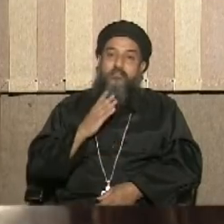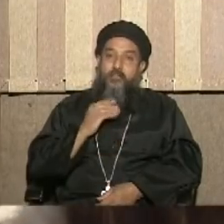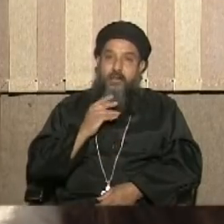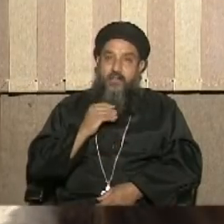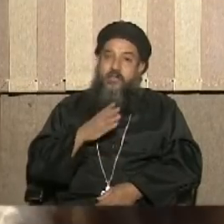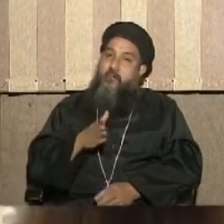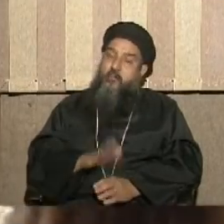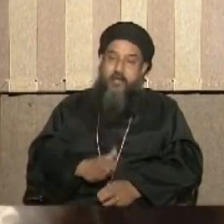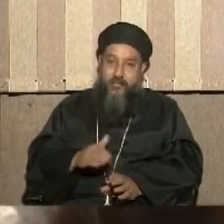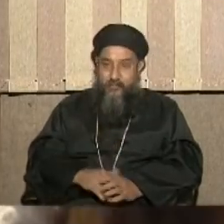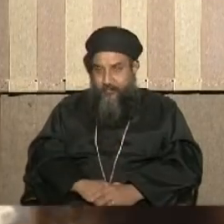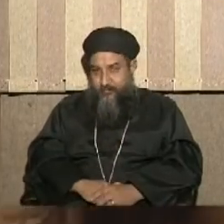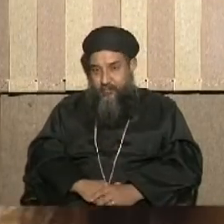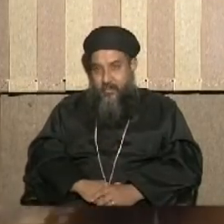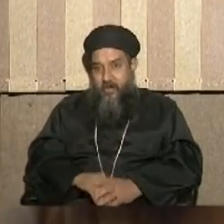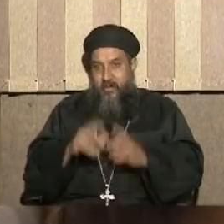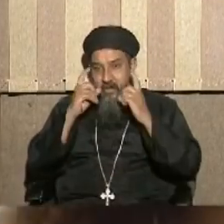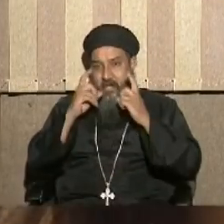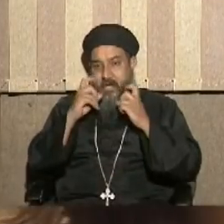والدنا